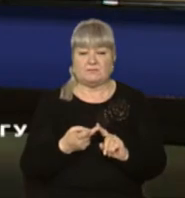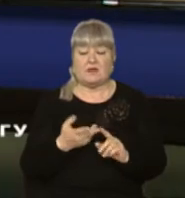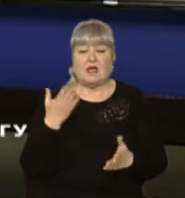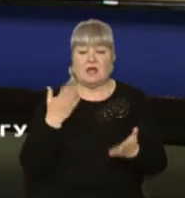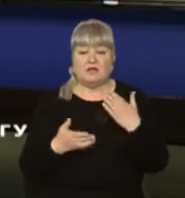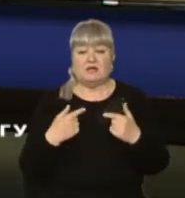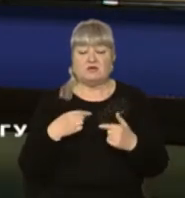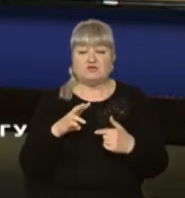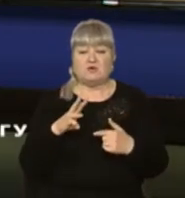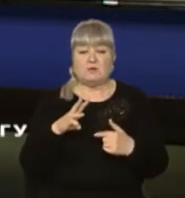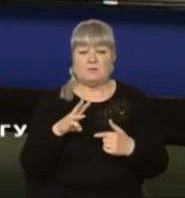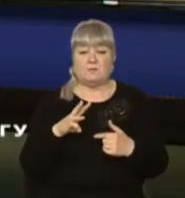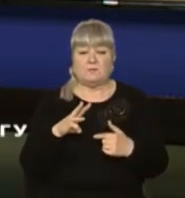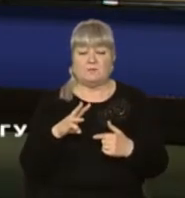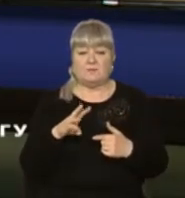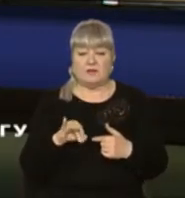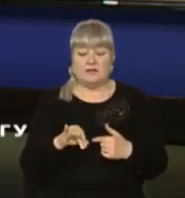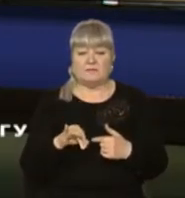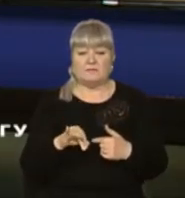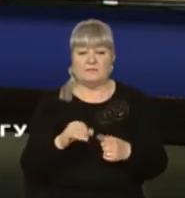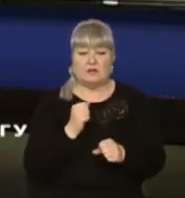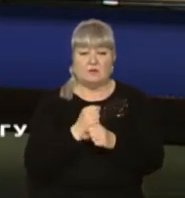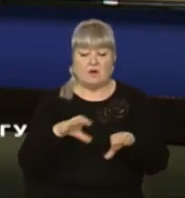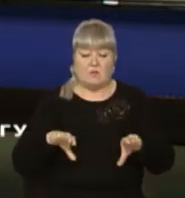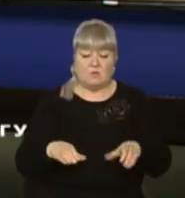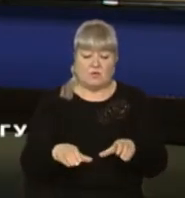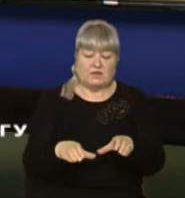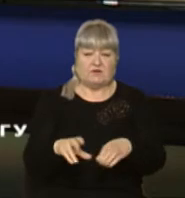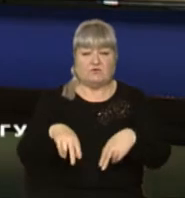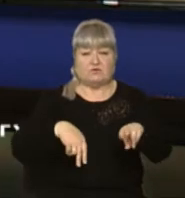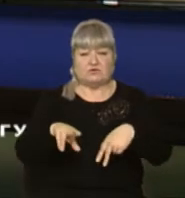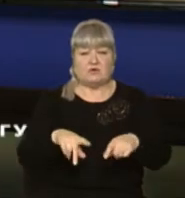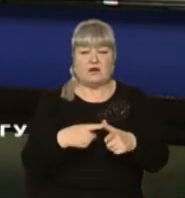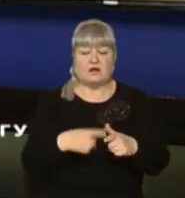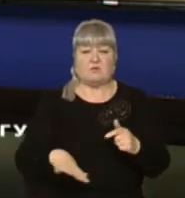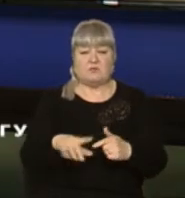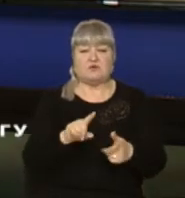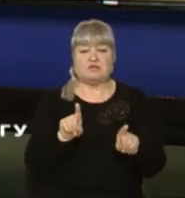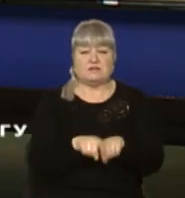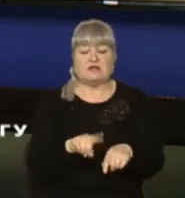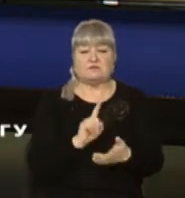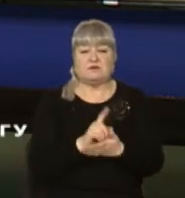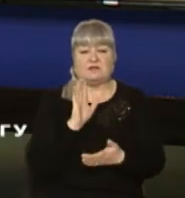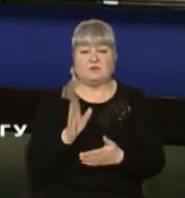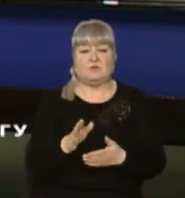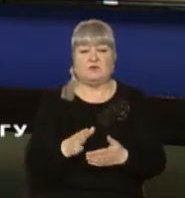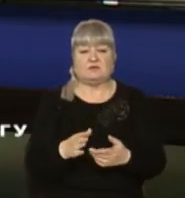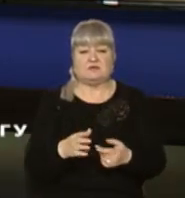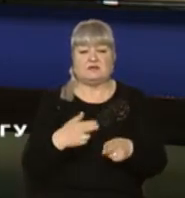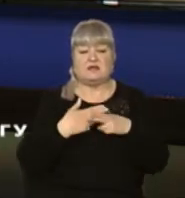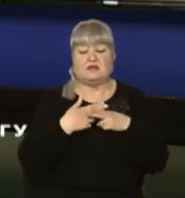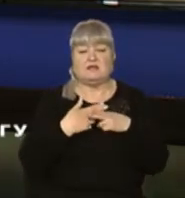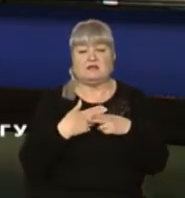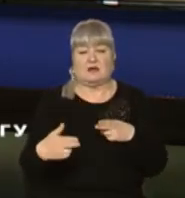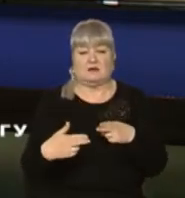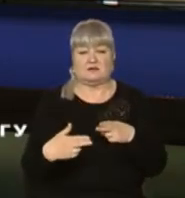ми покриваємо косткою, тобто бруківкою, тротуари або якісь площі, теж має бути відповідної